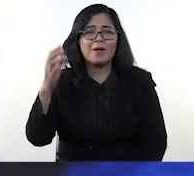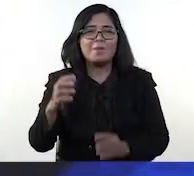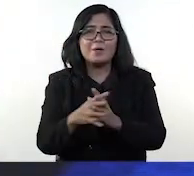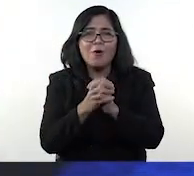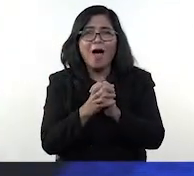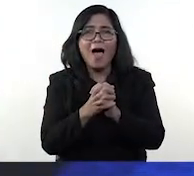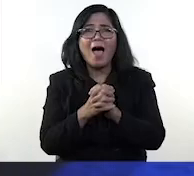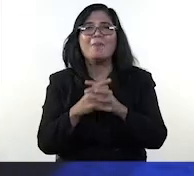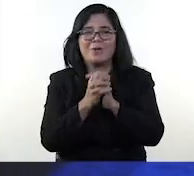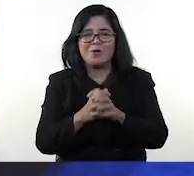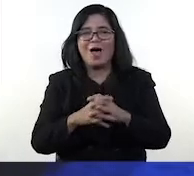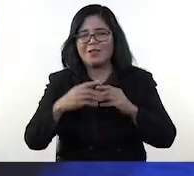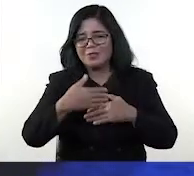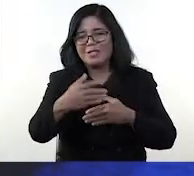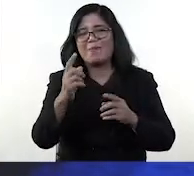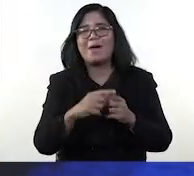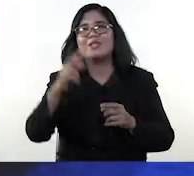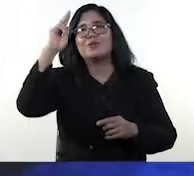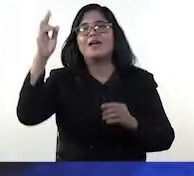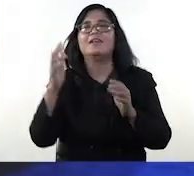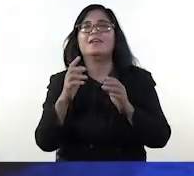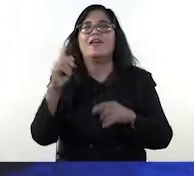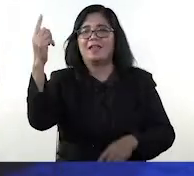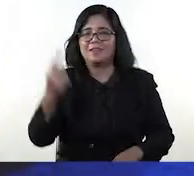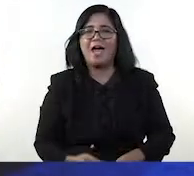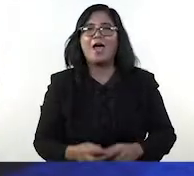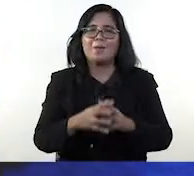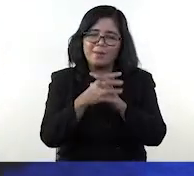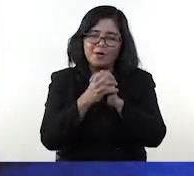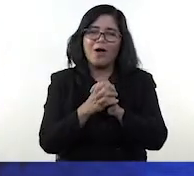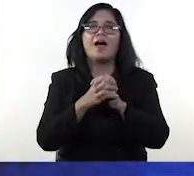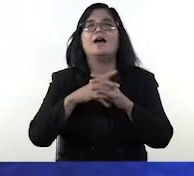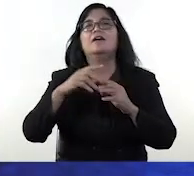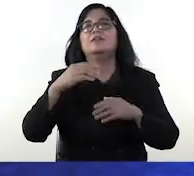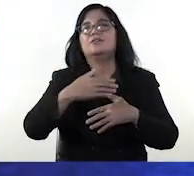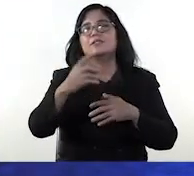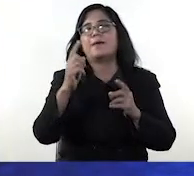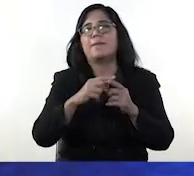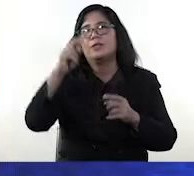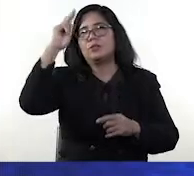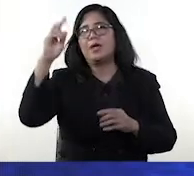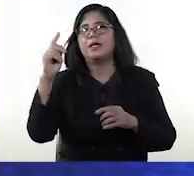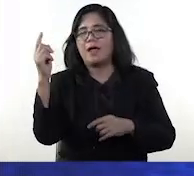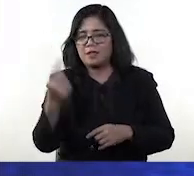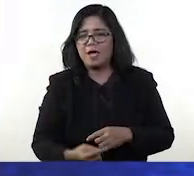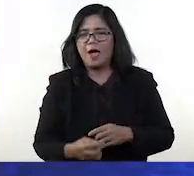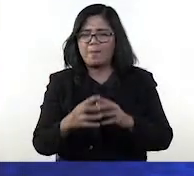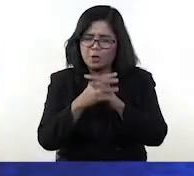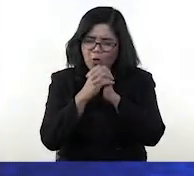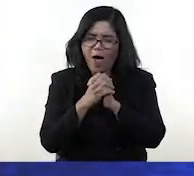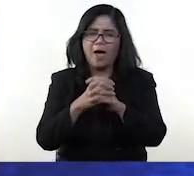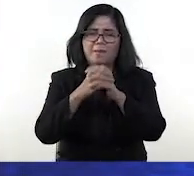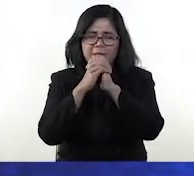berdoa hanya cuma berdoa terus sampai Tuhan datang berdoa terus sampai Tuhan datang